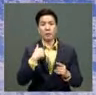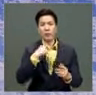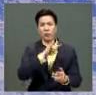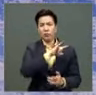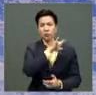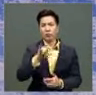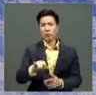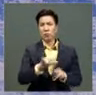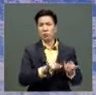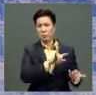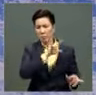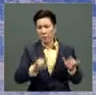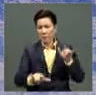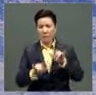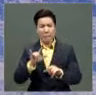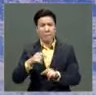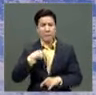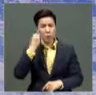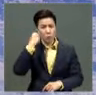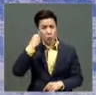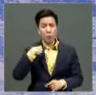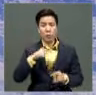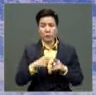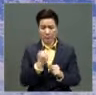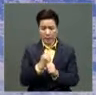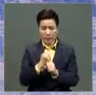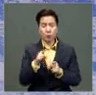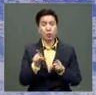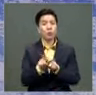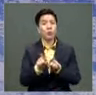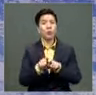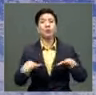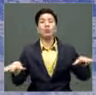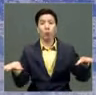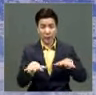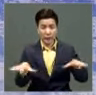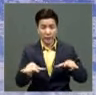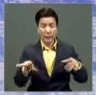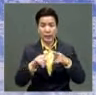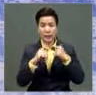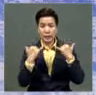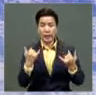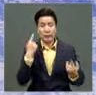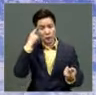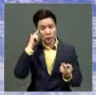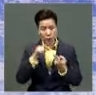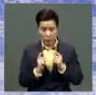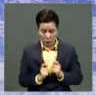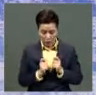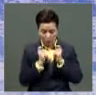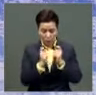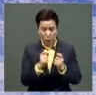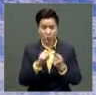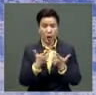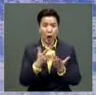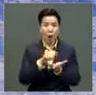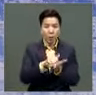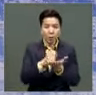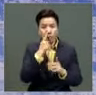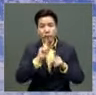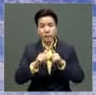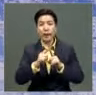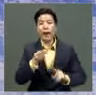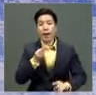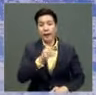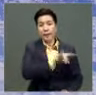าแล้วนะครับเป็นกรณีของการปฏิบัติโดยปกติแล้วก็ได้มีการอนุญาตให้เกิดขึ้นให้ได้เข้ามานะ